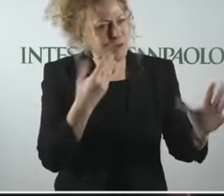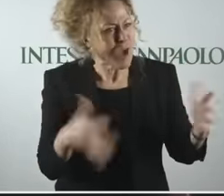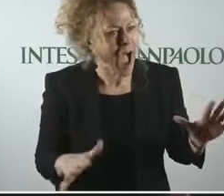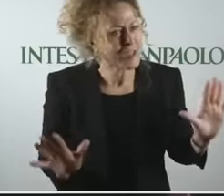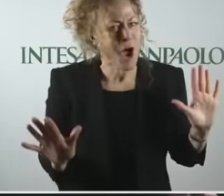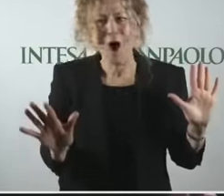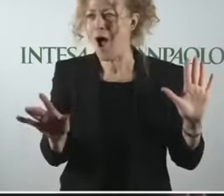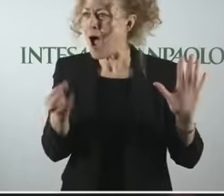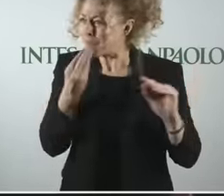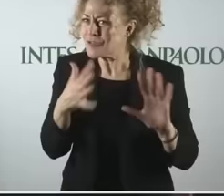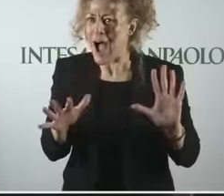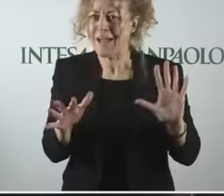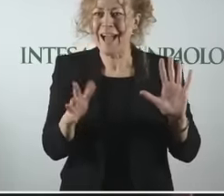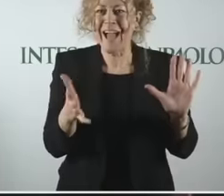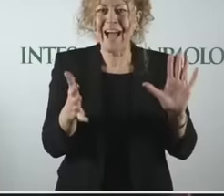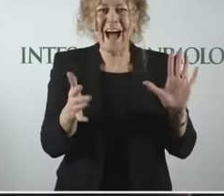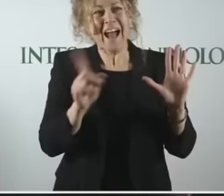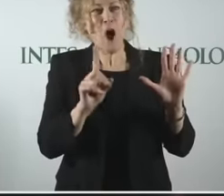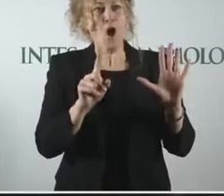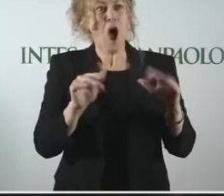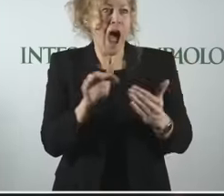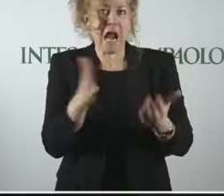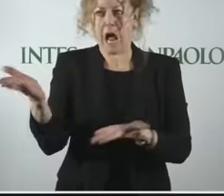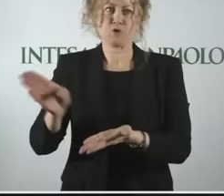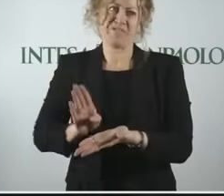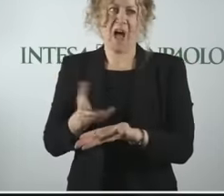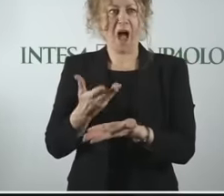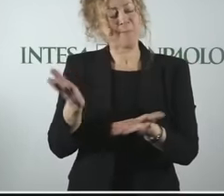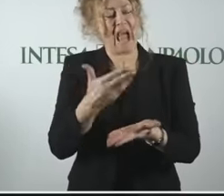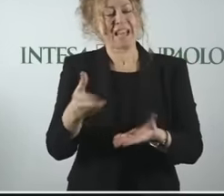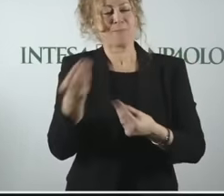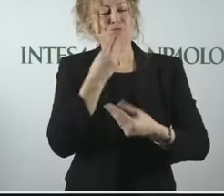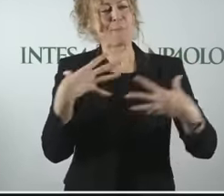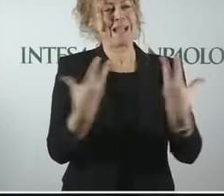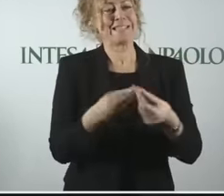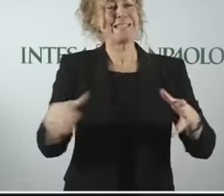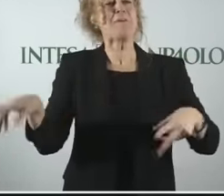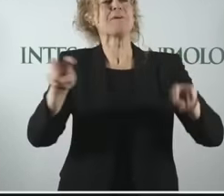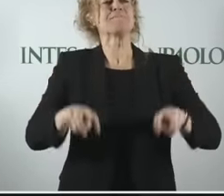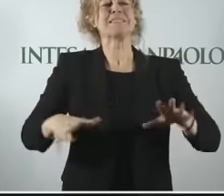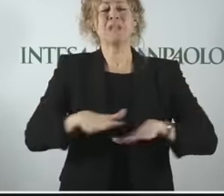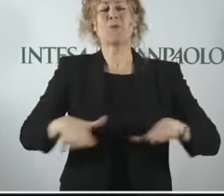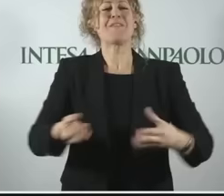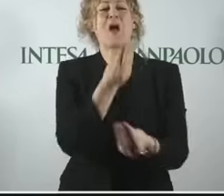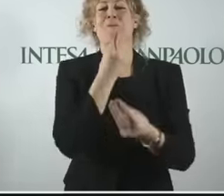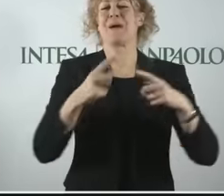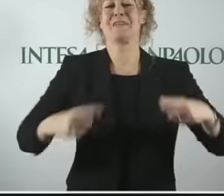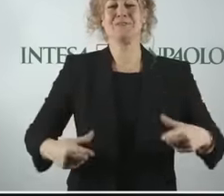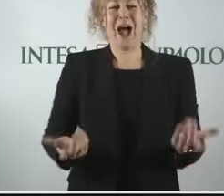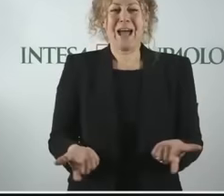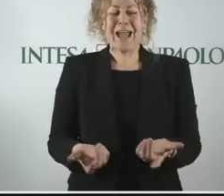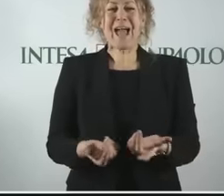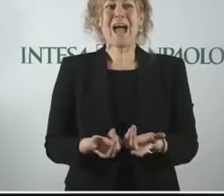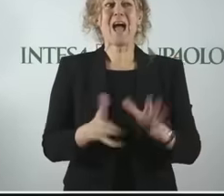mangiato dice no Secondo me detto ancora dai questo ragazzo ha fame mettici a tavola dai e si mettono tutti a tavola e